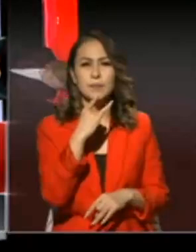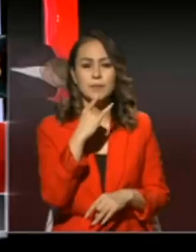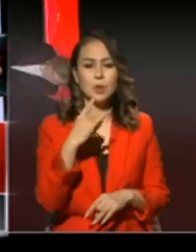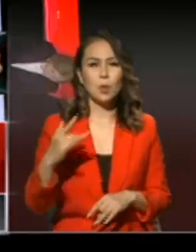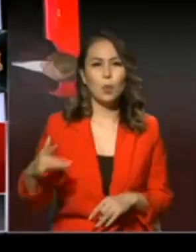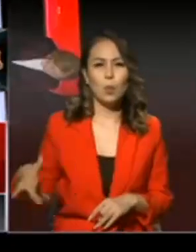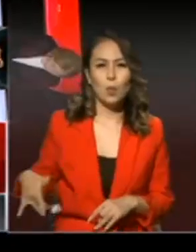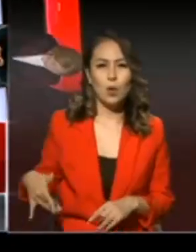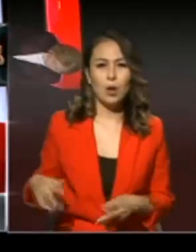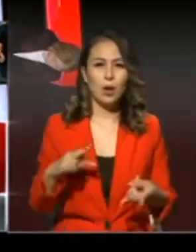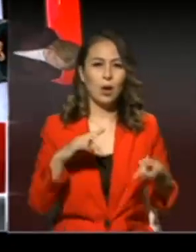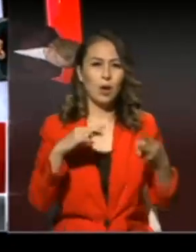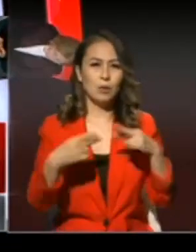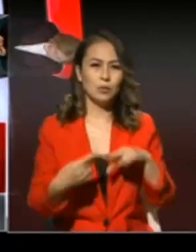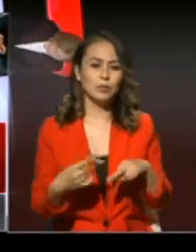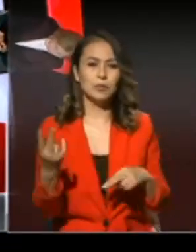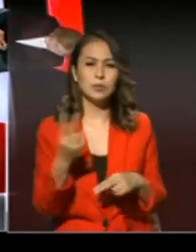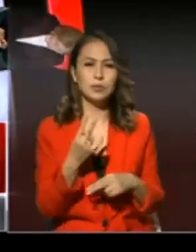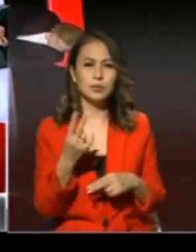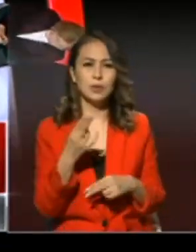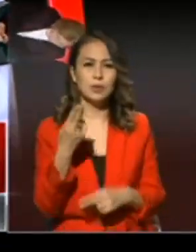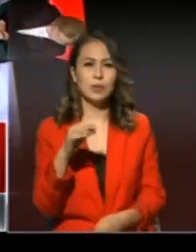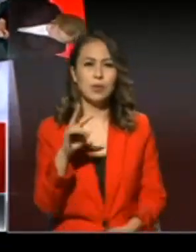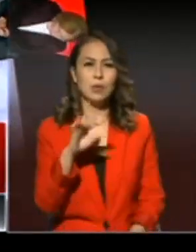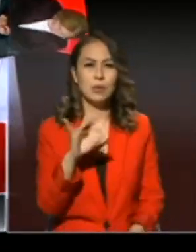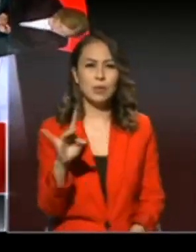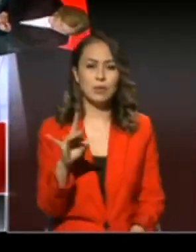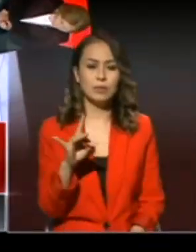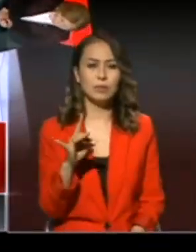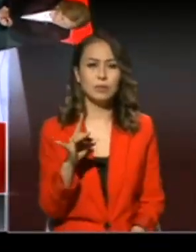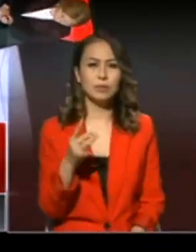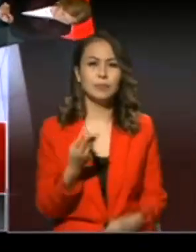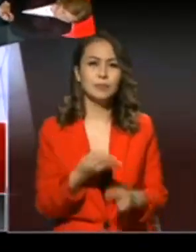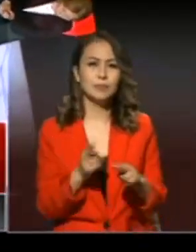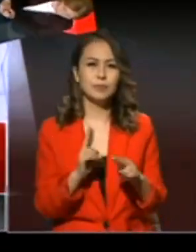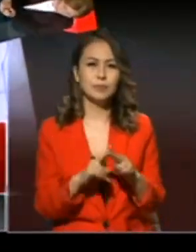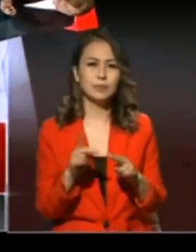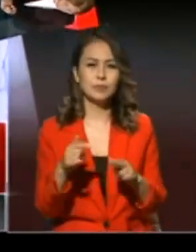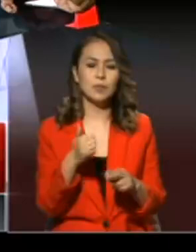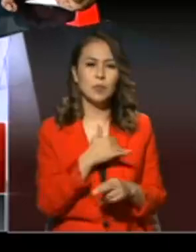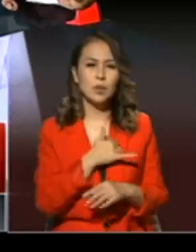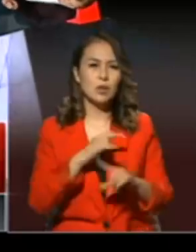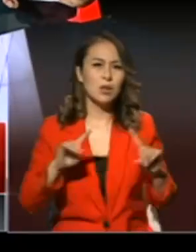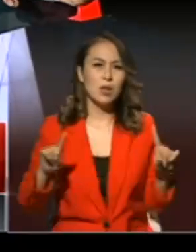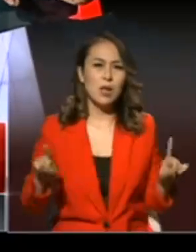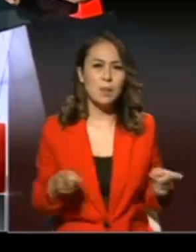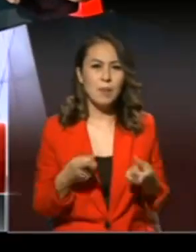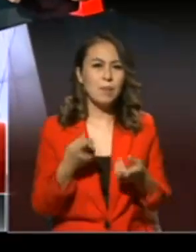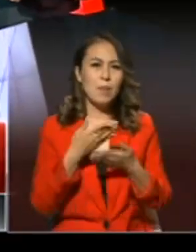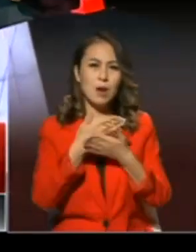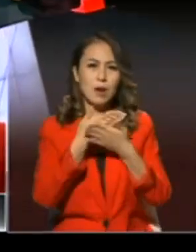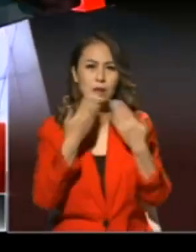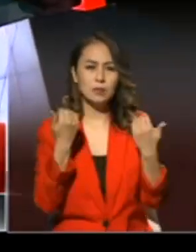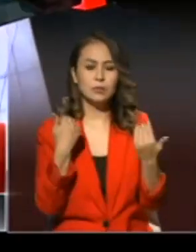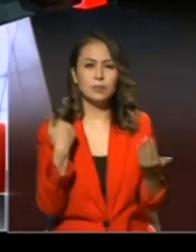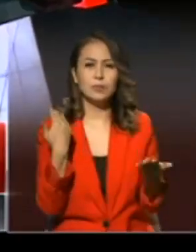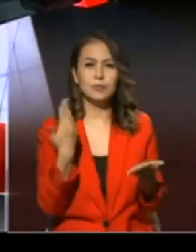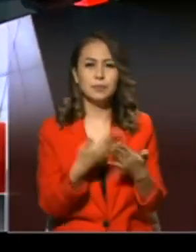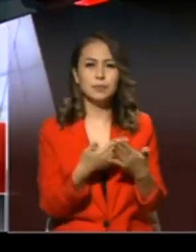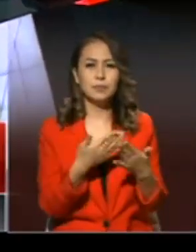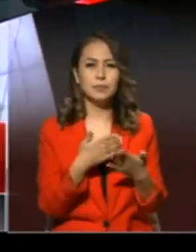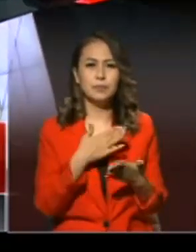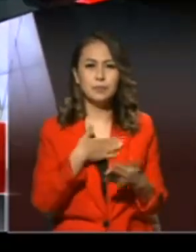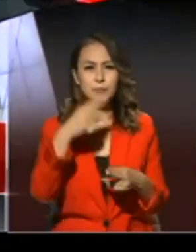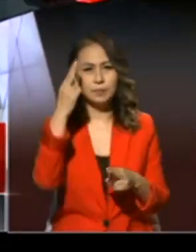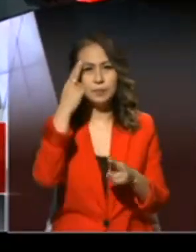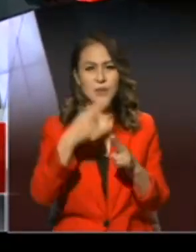бүйрекке ауыстыру, донор болу деген айтып жатырсыңдар ғой. Сол жетілмеген ғой, бізде дамымаған. Тіптен мен айтайын сіздерге, менің бір інім